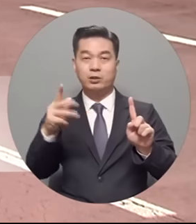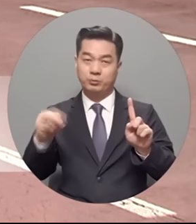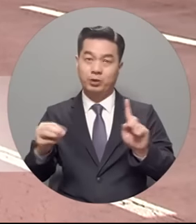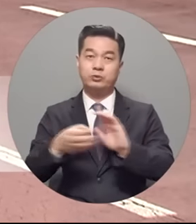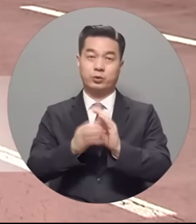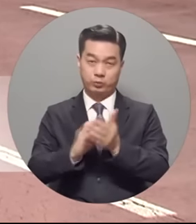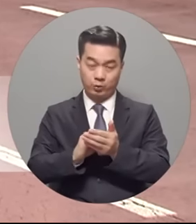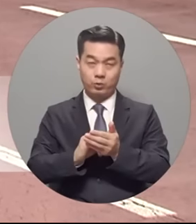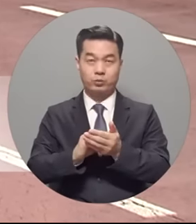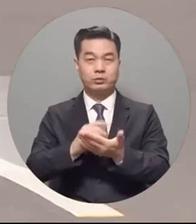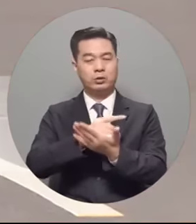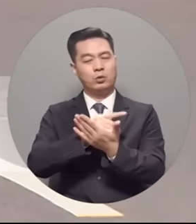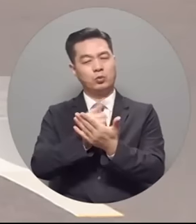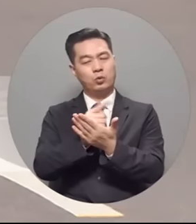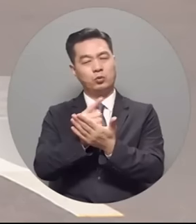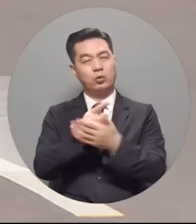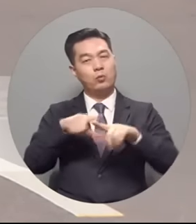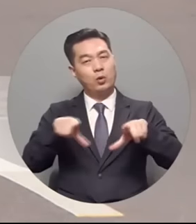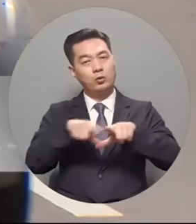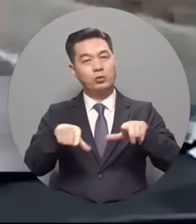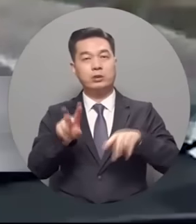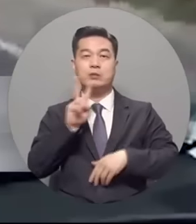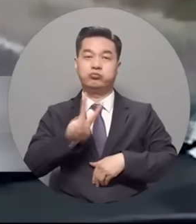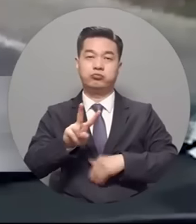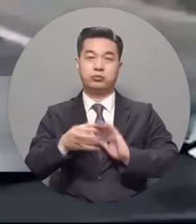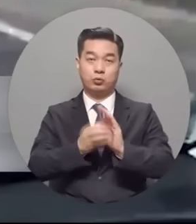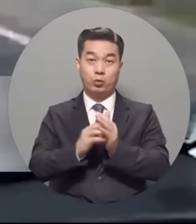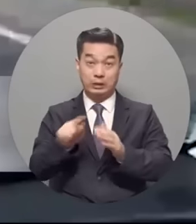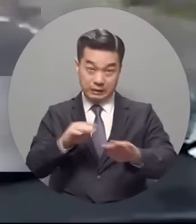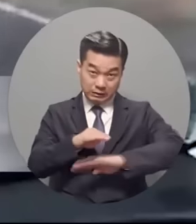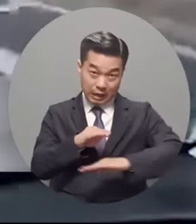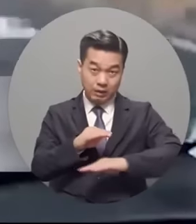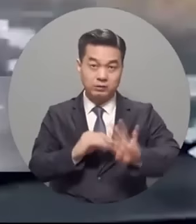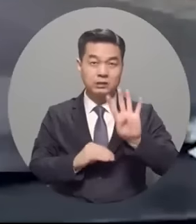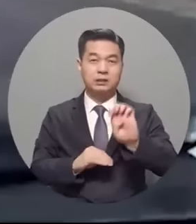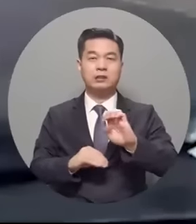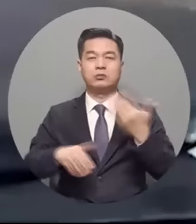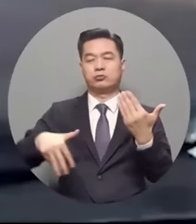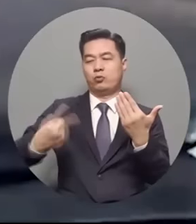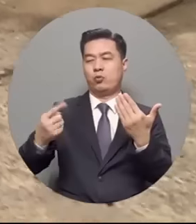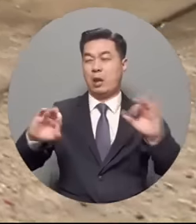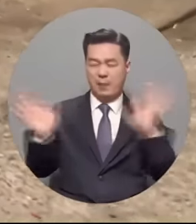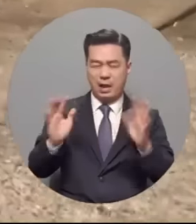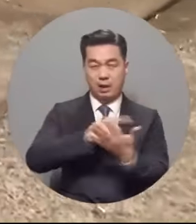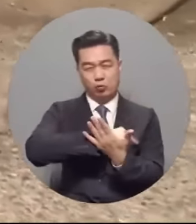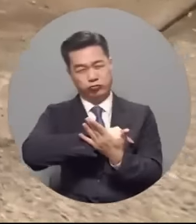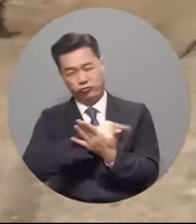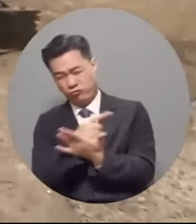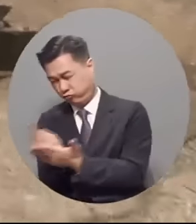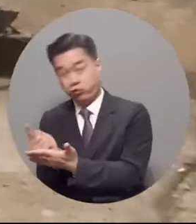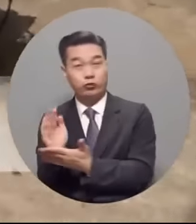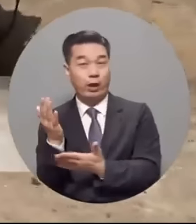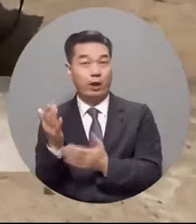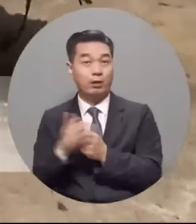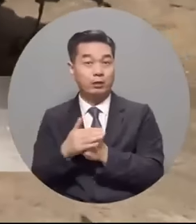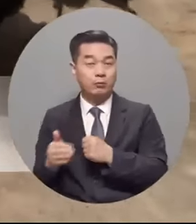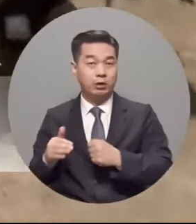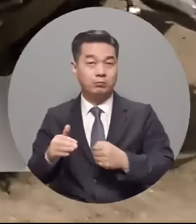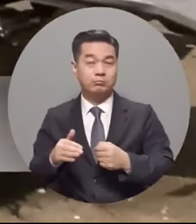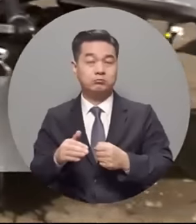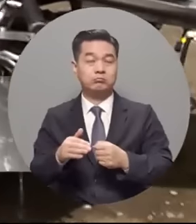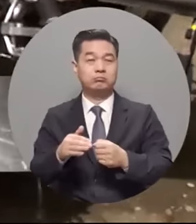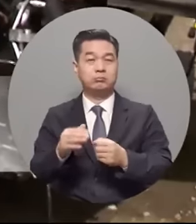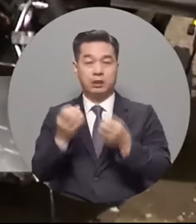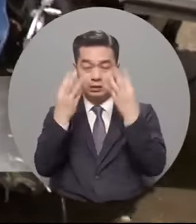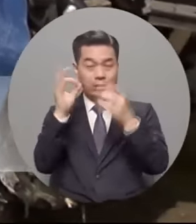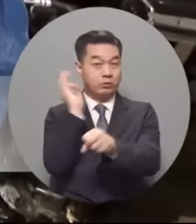규정 속도로 달리면 2분가량 걸리는데 이 차는 49초 만에 달려왔습니다. 사고 차량은 출고된 지